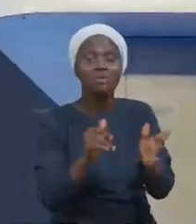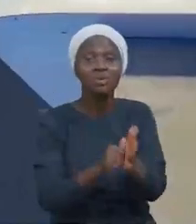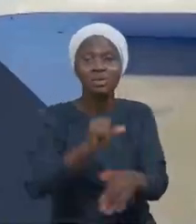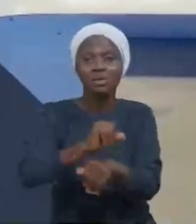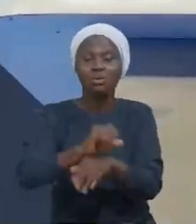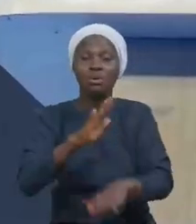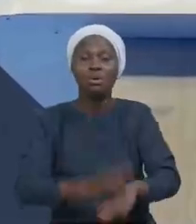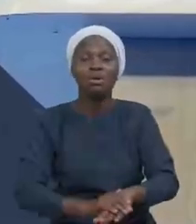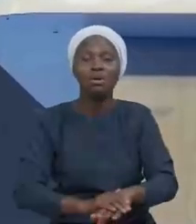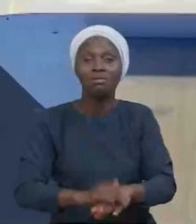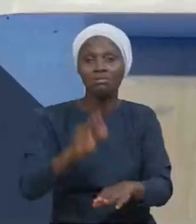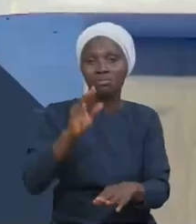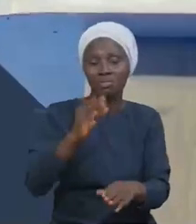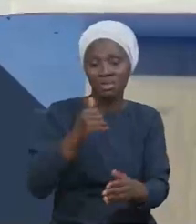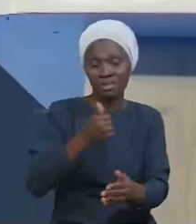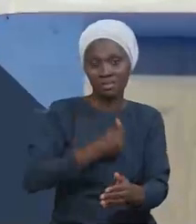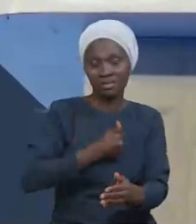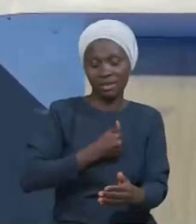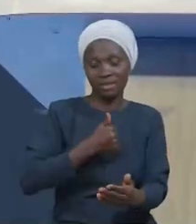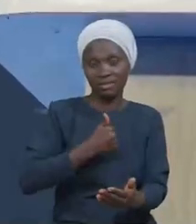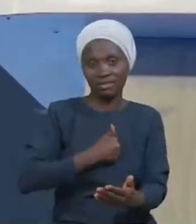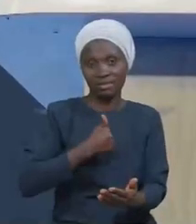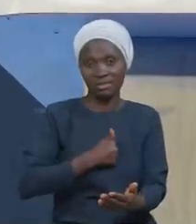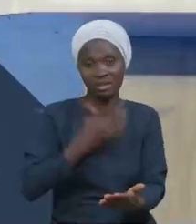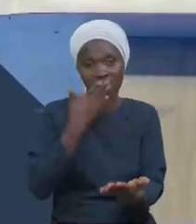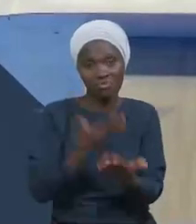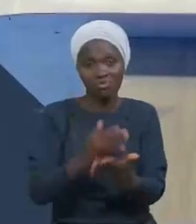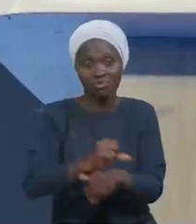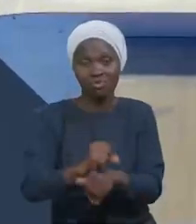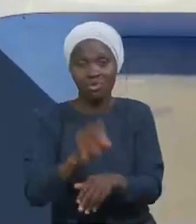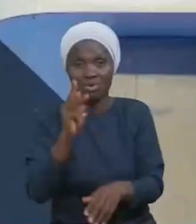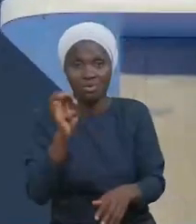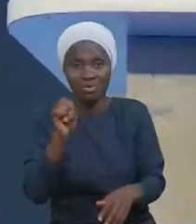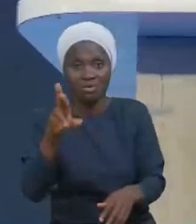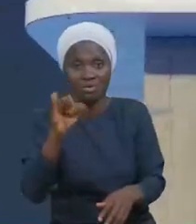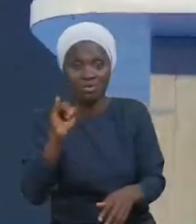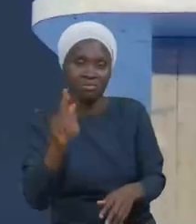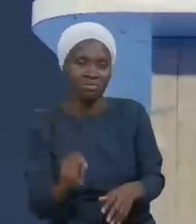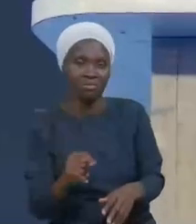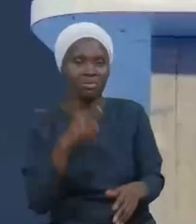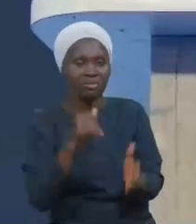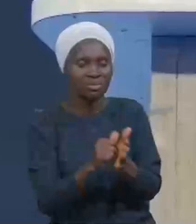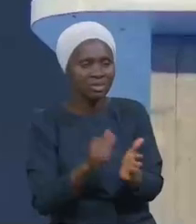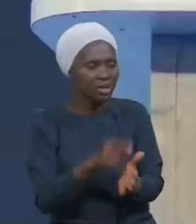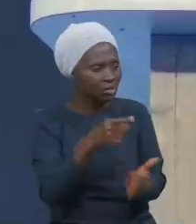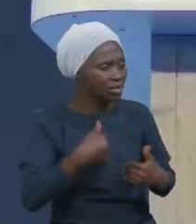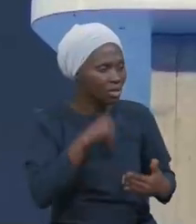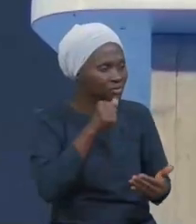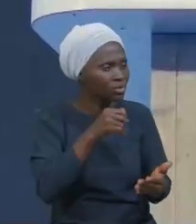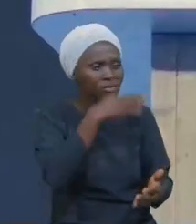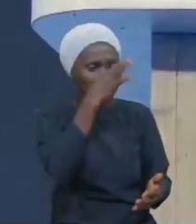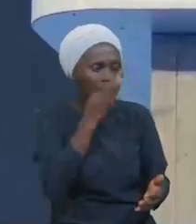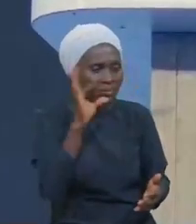aveugle. Tu n'as pas payé tes droits religieux. Tu n'as pas jeûné.